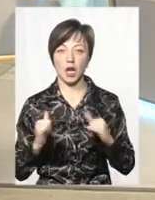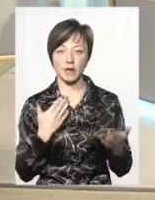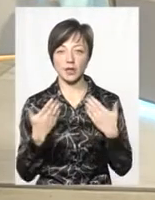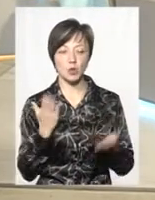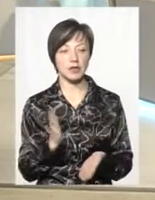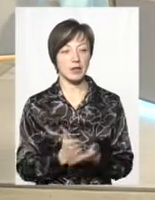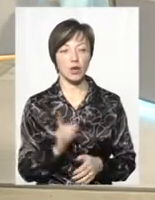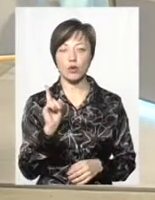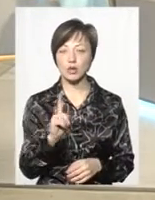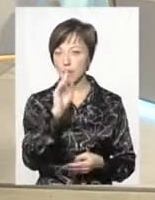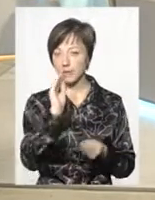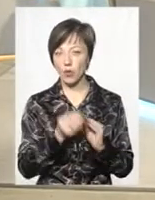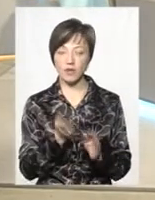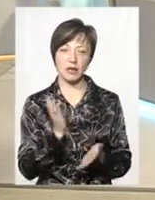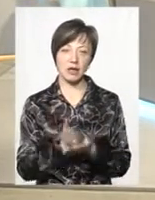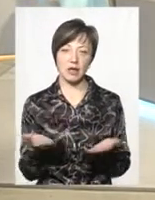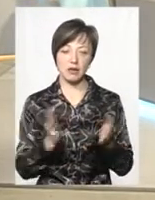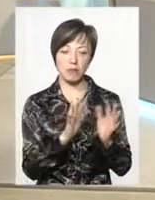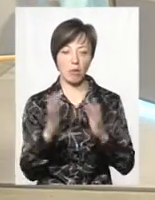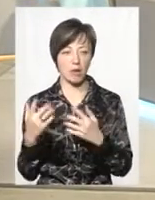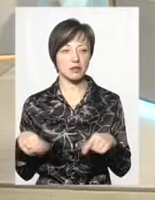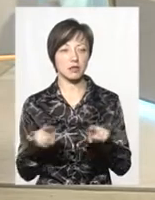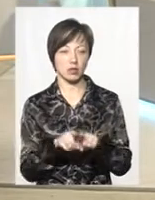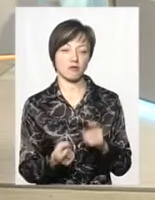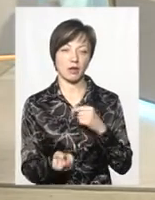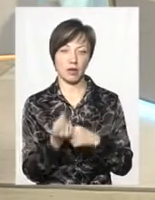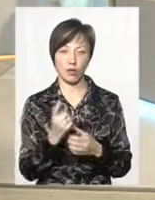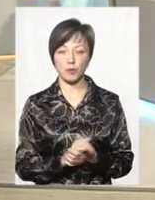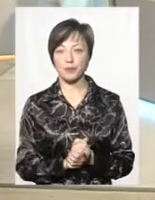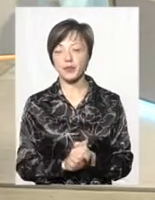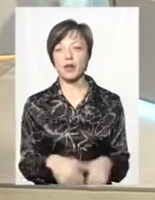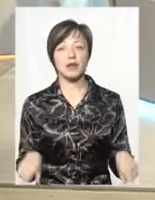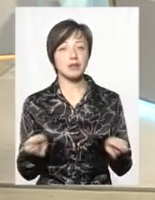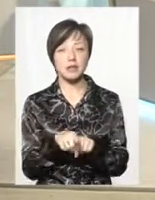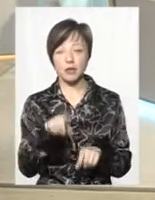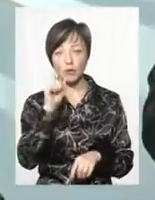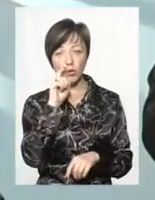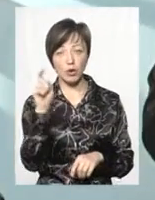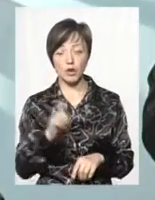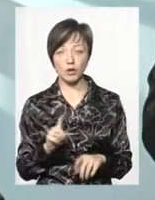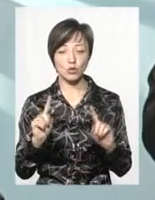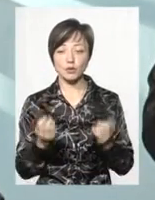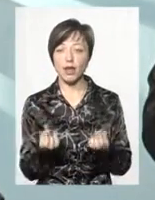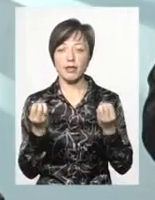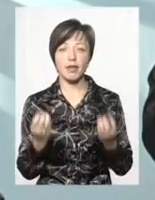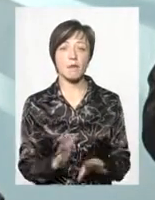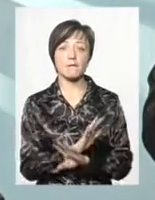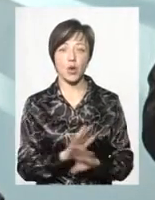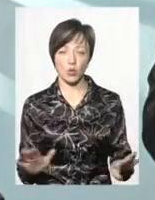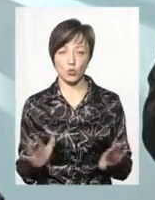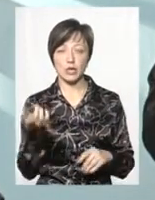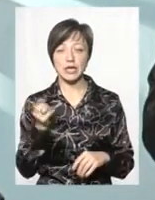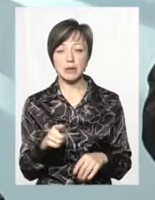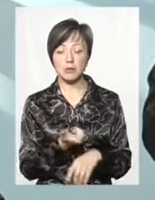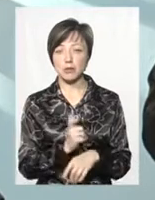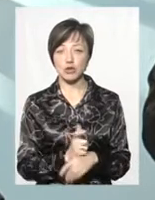є. Хоча приховані там ще якісь моменти теж виникають. Так само в Україні. Дуже непросто. Тим більше, що